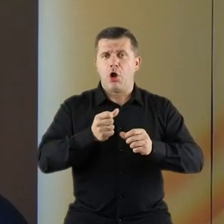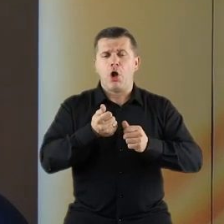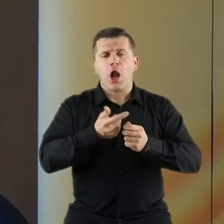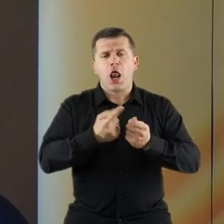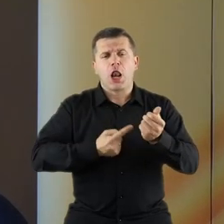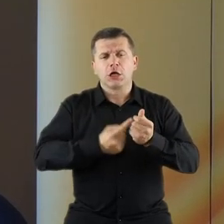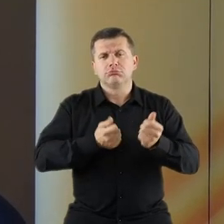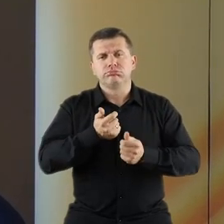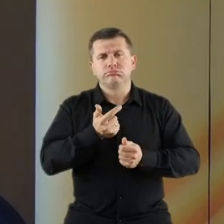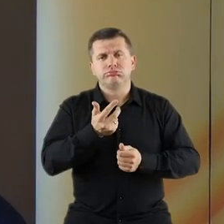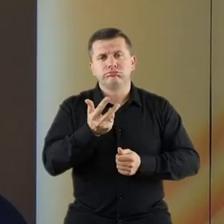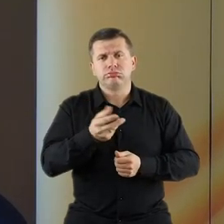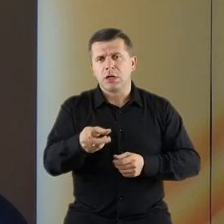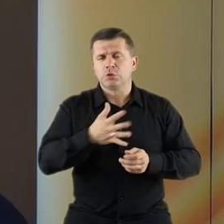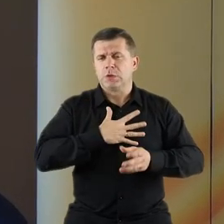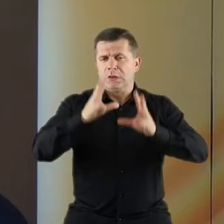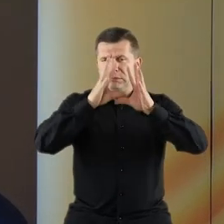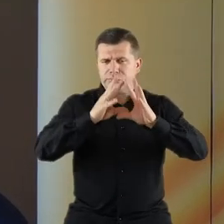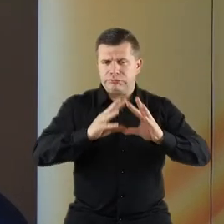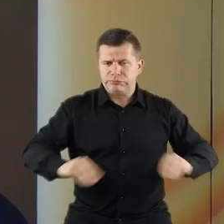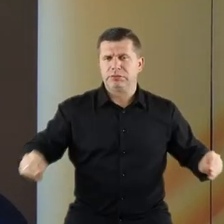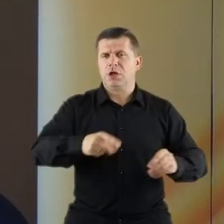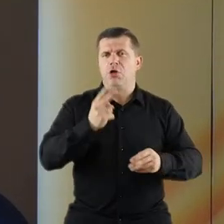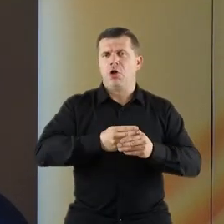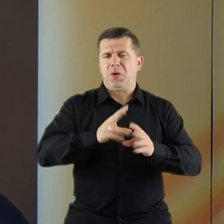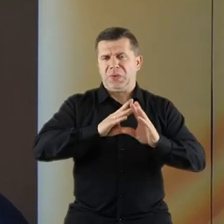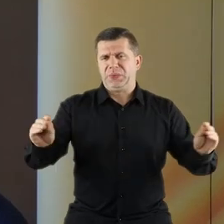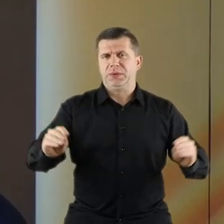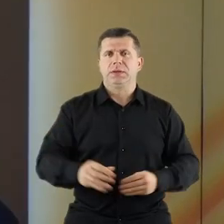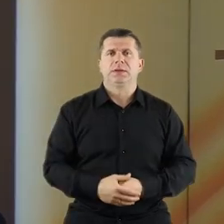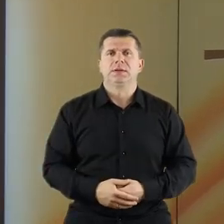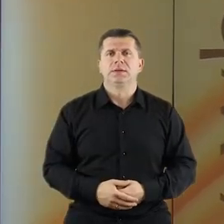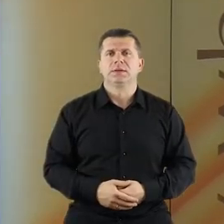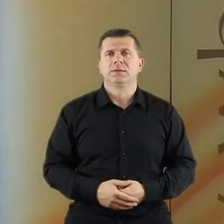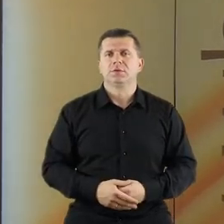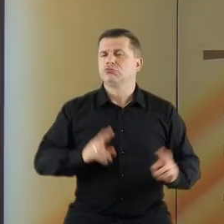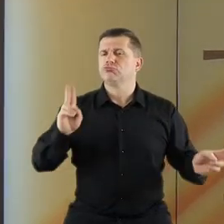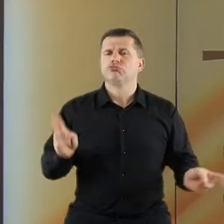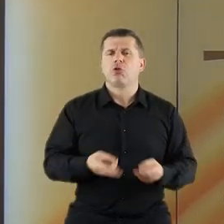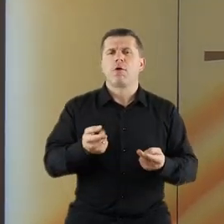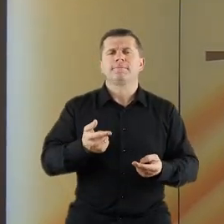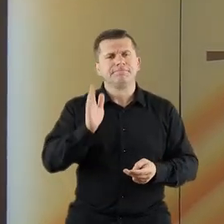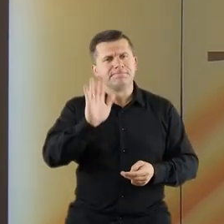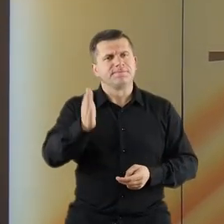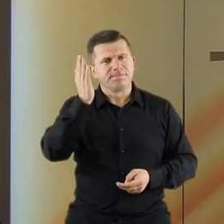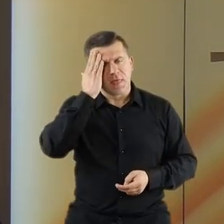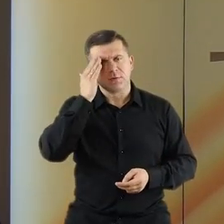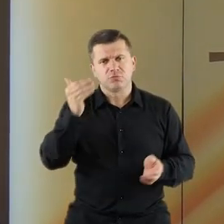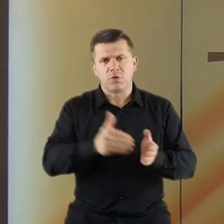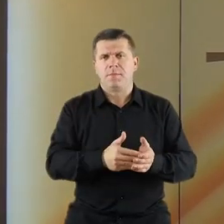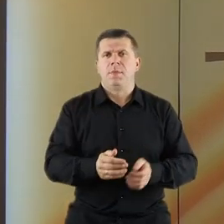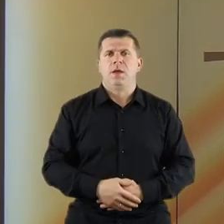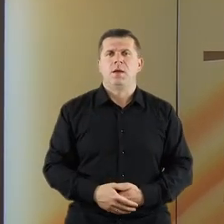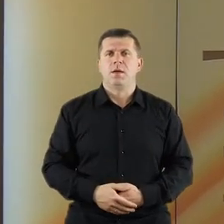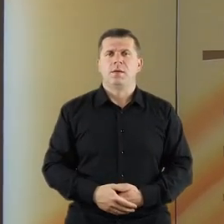odliczając powodujemy zanikanie tej choroby No i czego sobie trzeba też zdawać sprawę